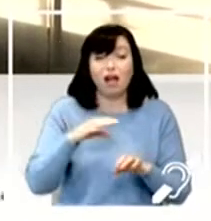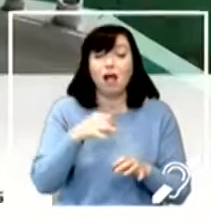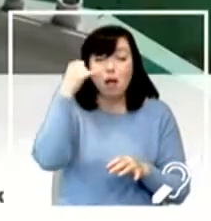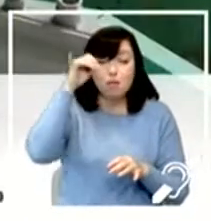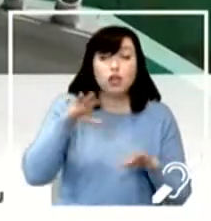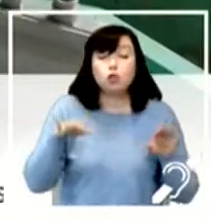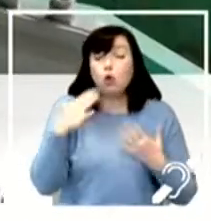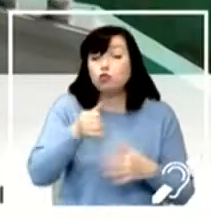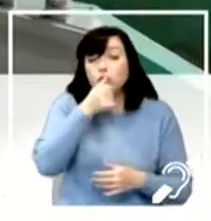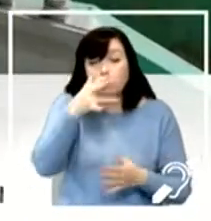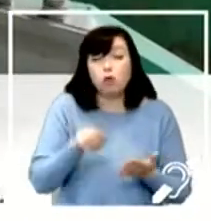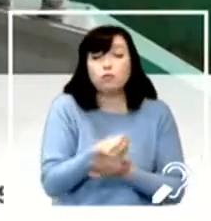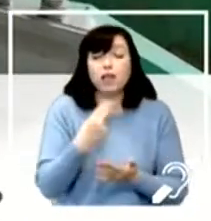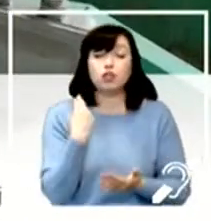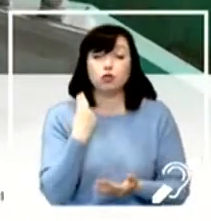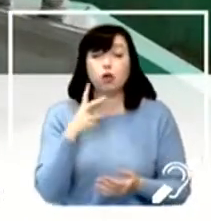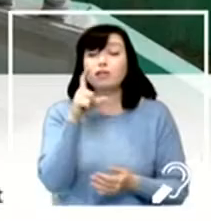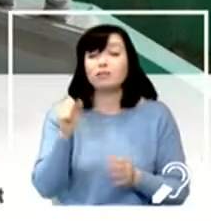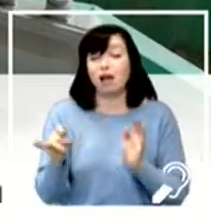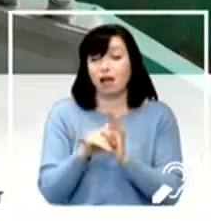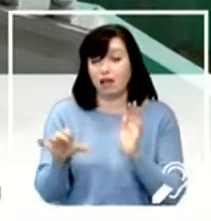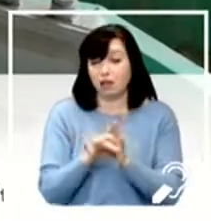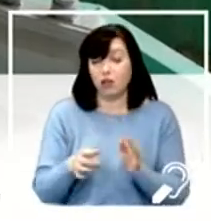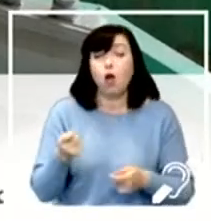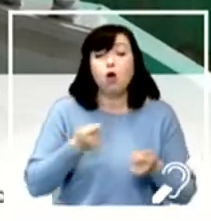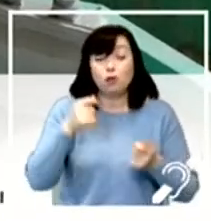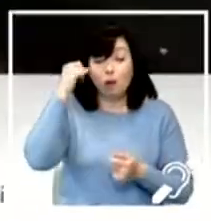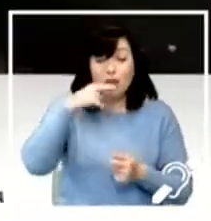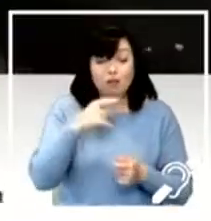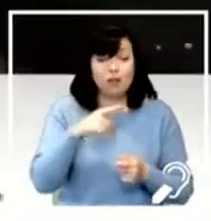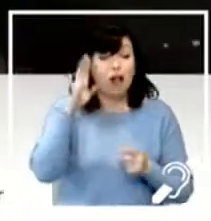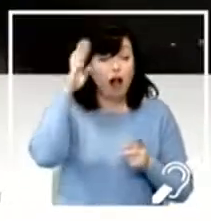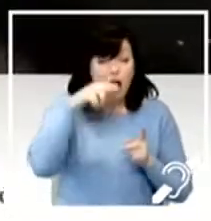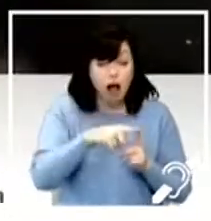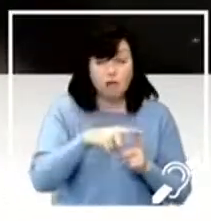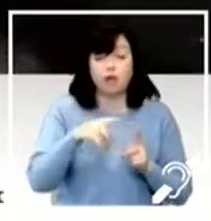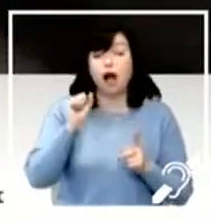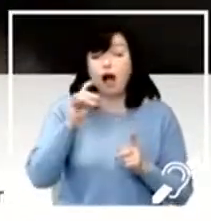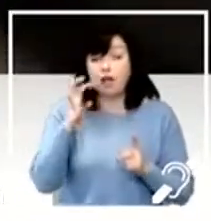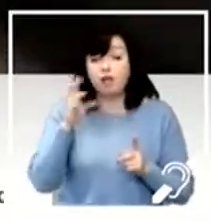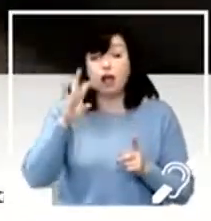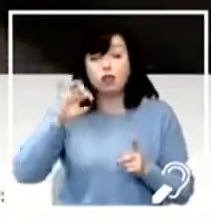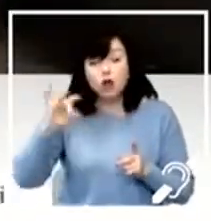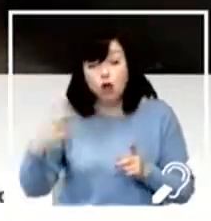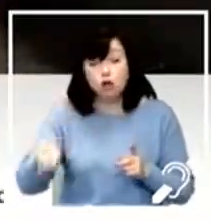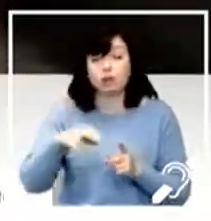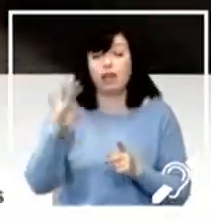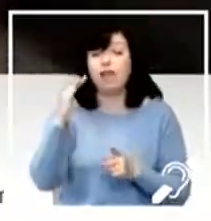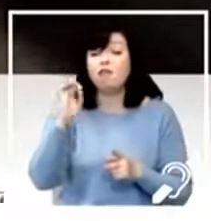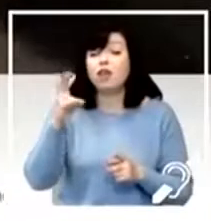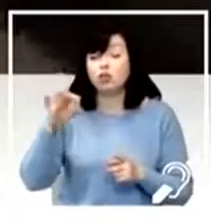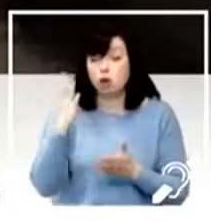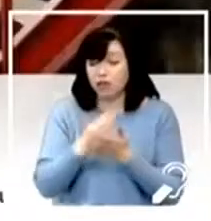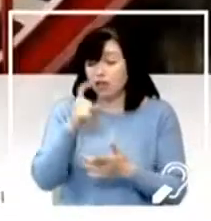plăti datoriile la energie electrică. Autoritățile din Bălți susțin că între APA Aquanord și Feyenoord există într-adevăr neînțelegeri, iar cei care